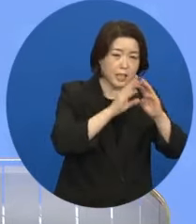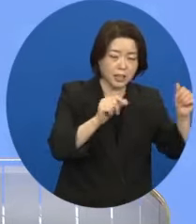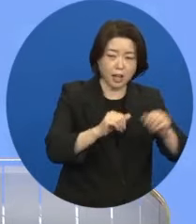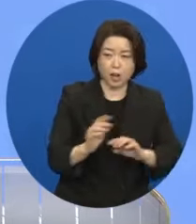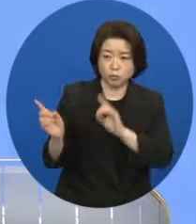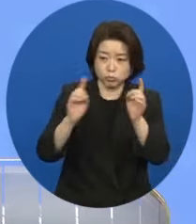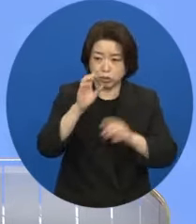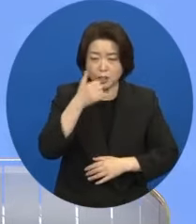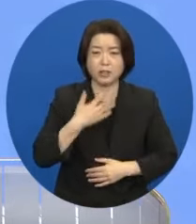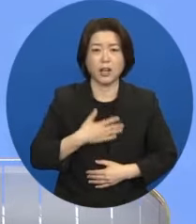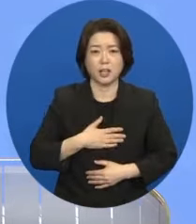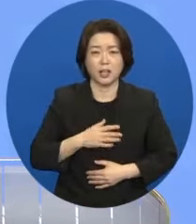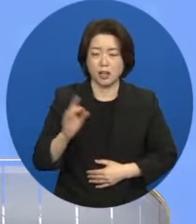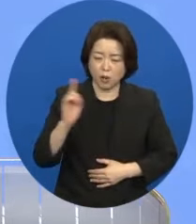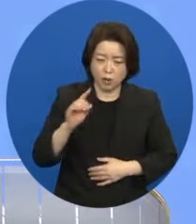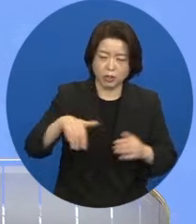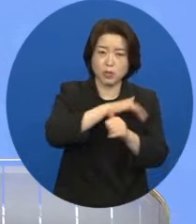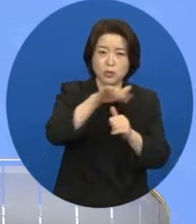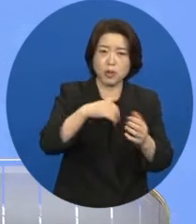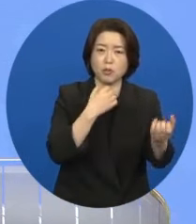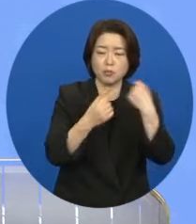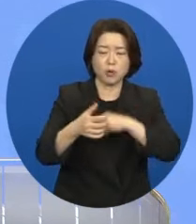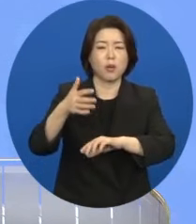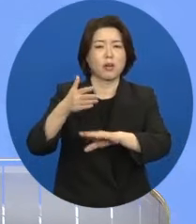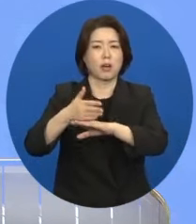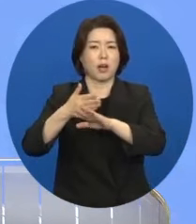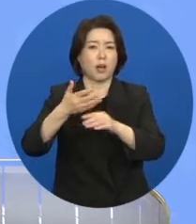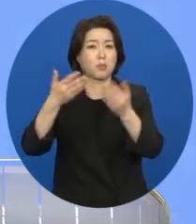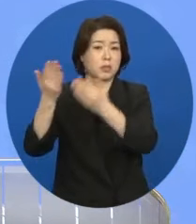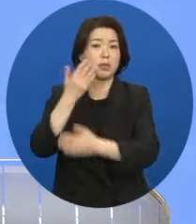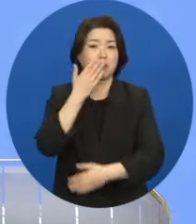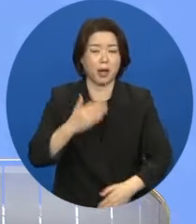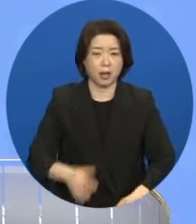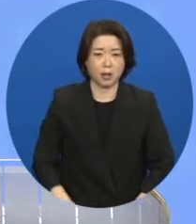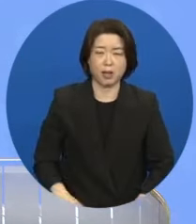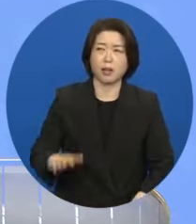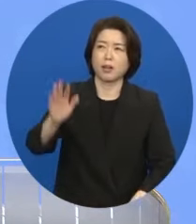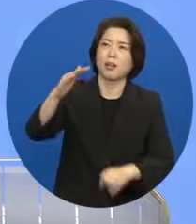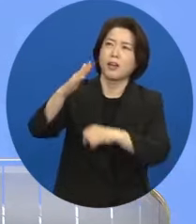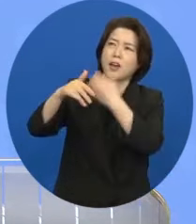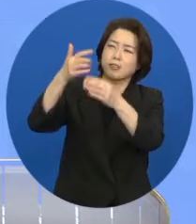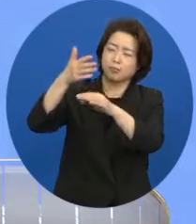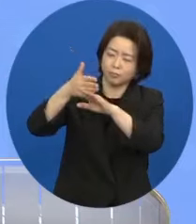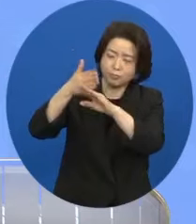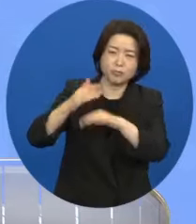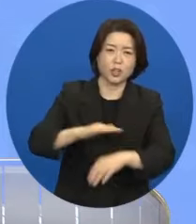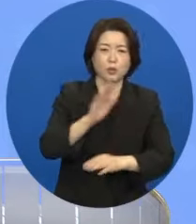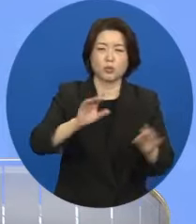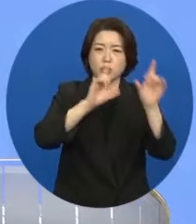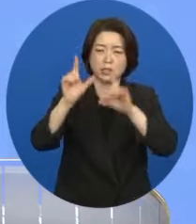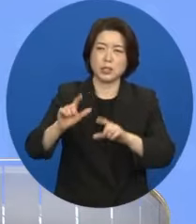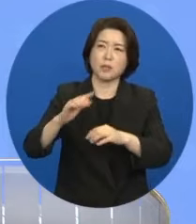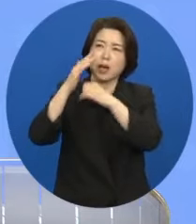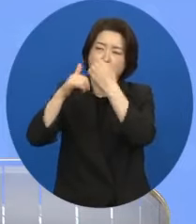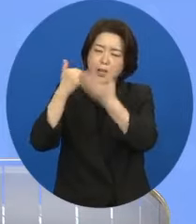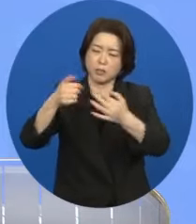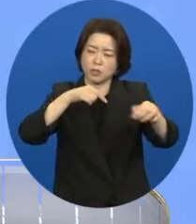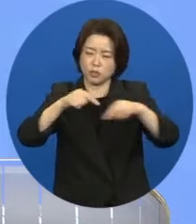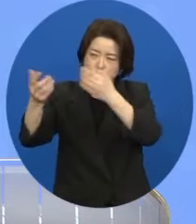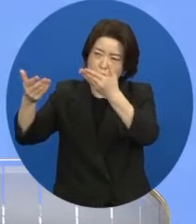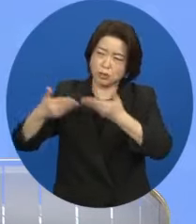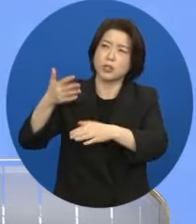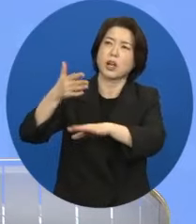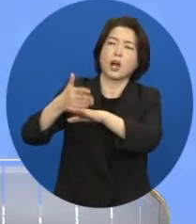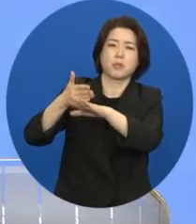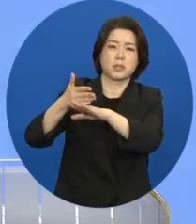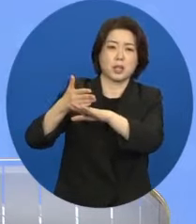우리는 어떤 상황 중에도 감사할 수가 있는 것입니다 하나님 감사합니다 우리의 삶을 주님께서 추가하고 계시니